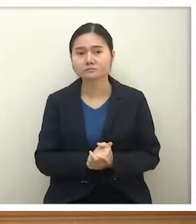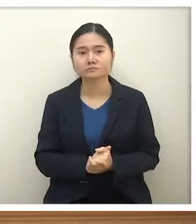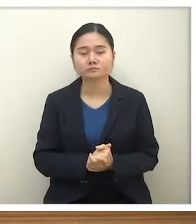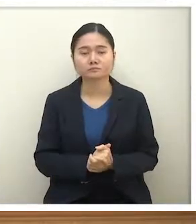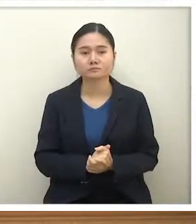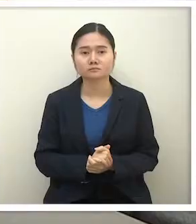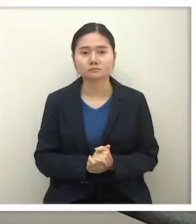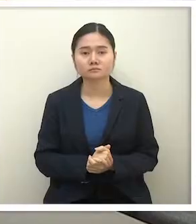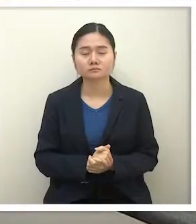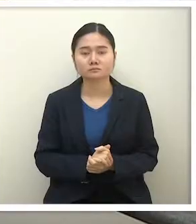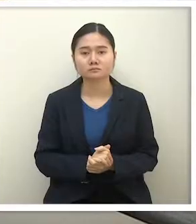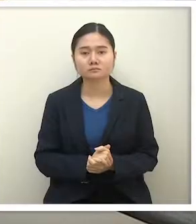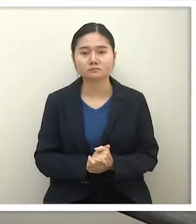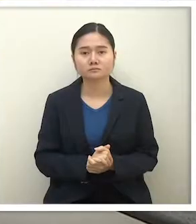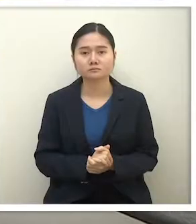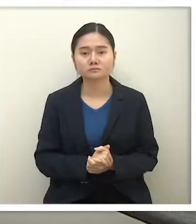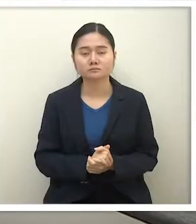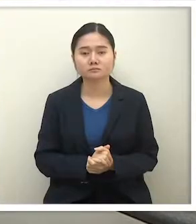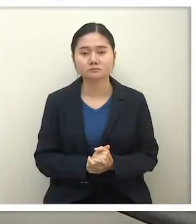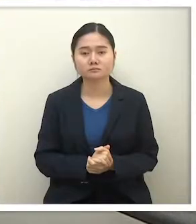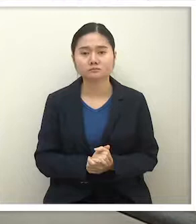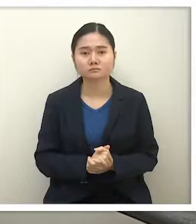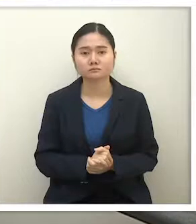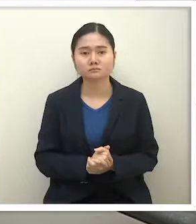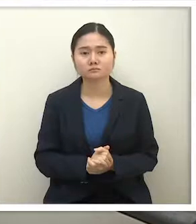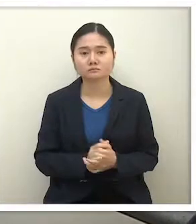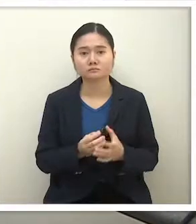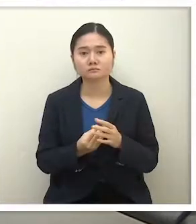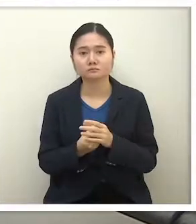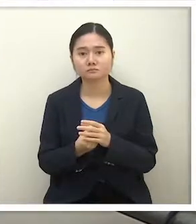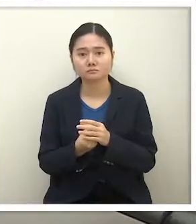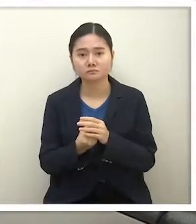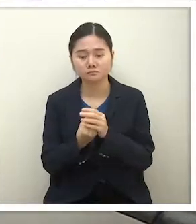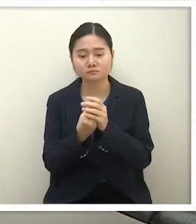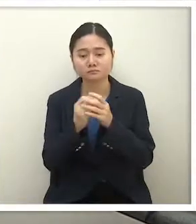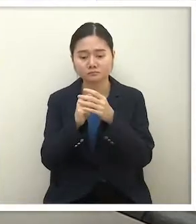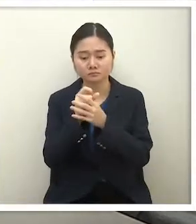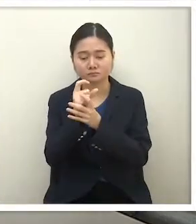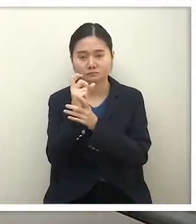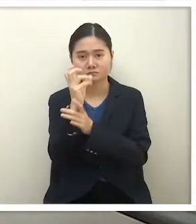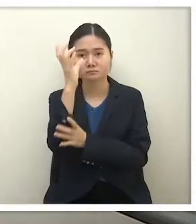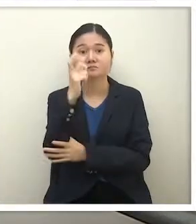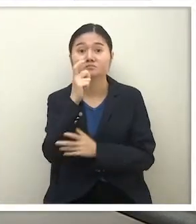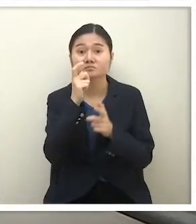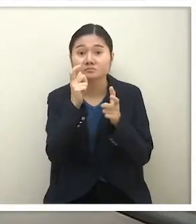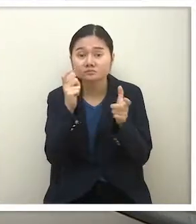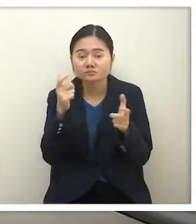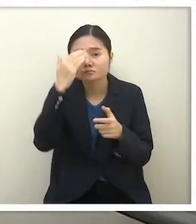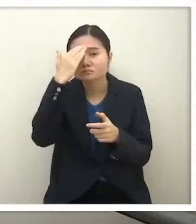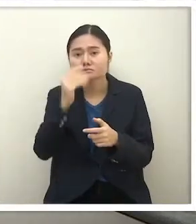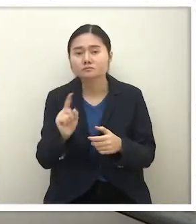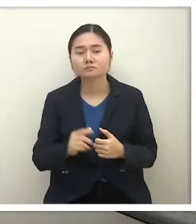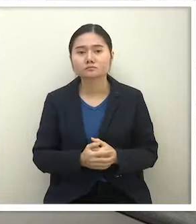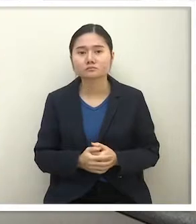ยปลายมันจะต้องใช่ไหมครับกิ่งเล็กขึ้นเรื่อยๆโคนจะใหญ่ๆใช่ไหมเนื่องจากว่